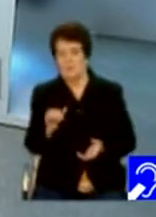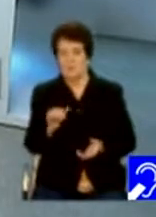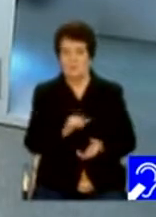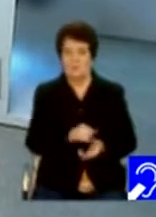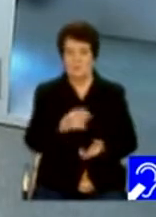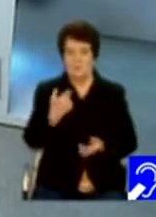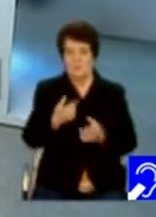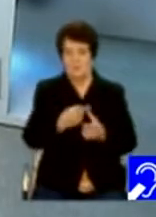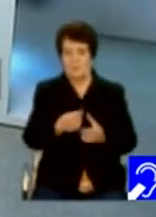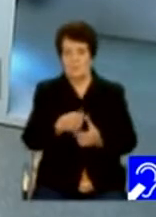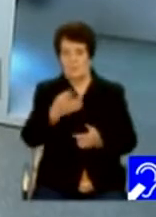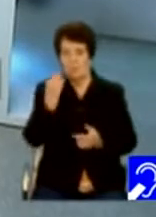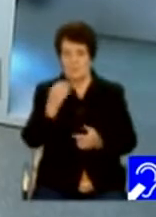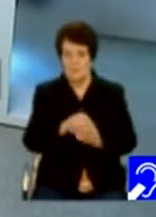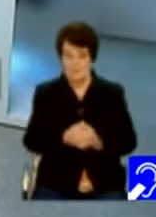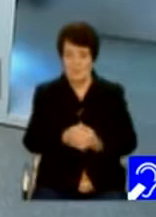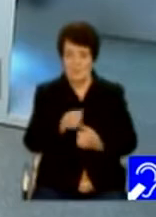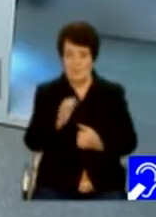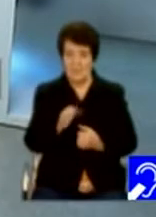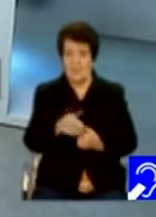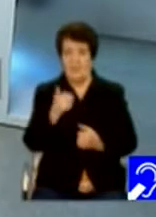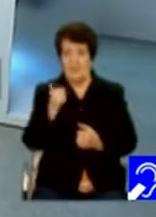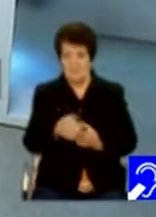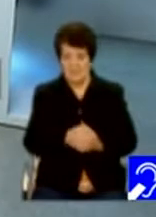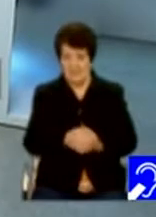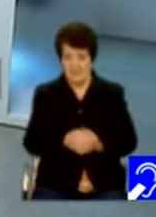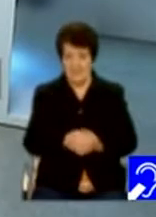uit cum vă cheamă tot timpul. Deci,